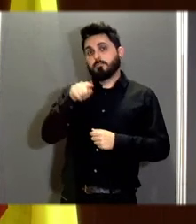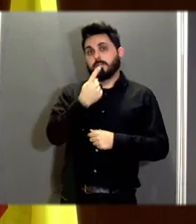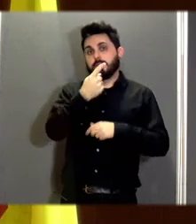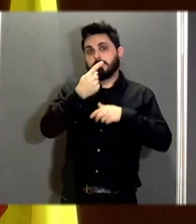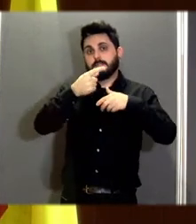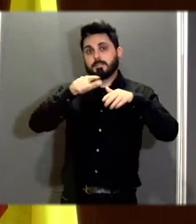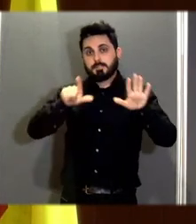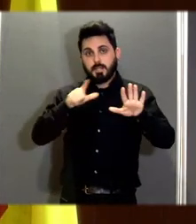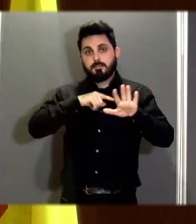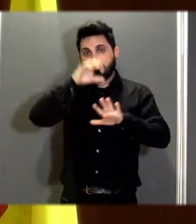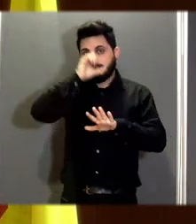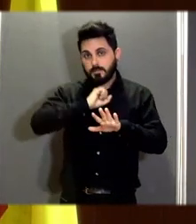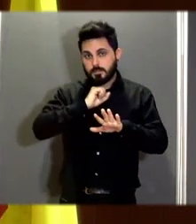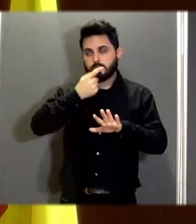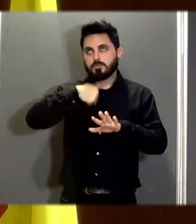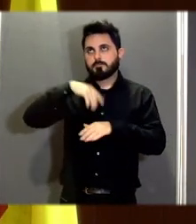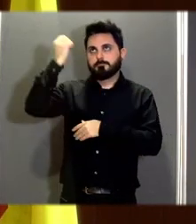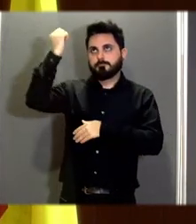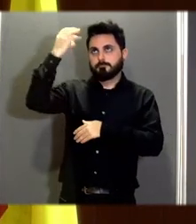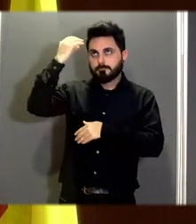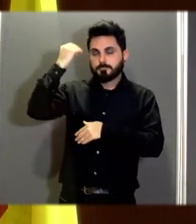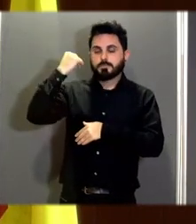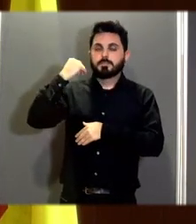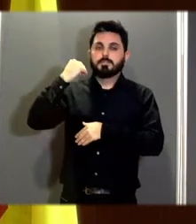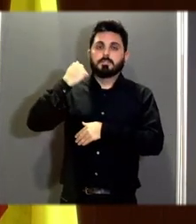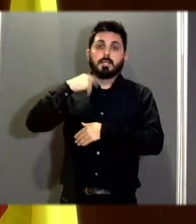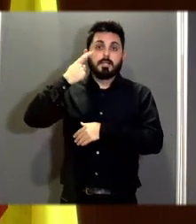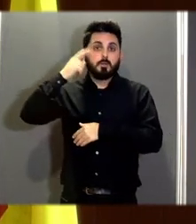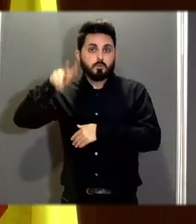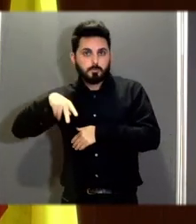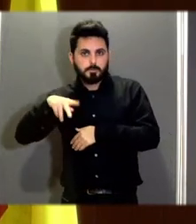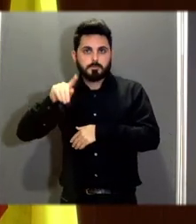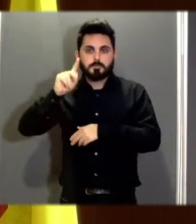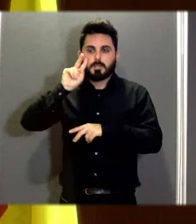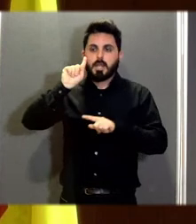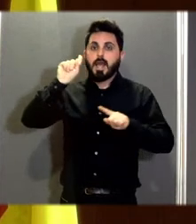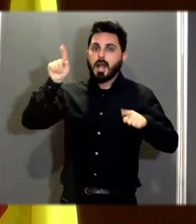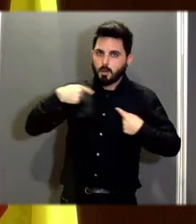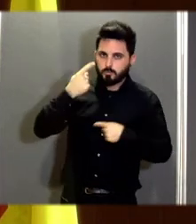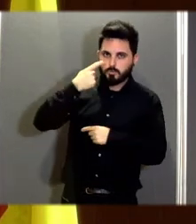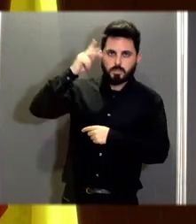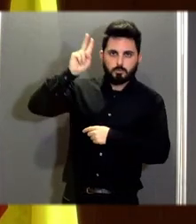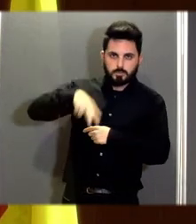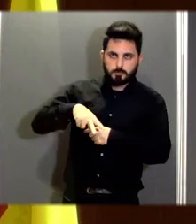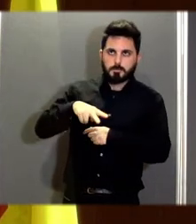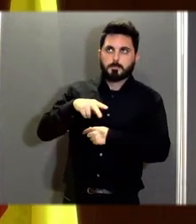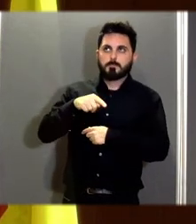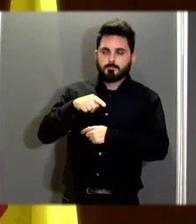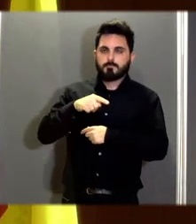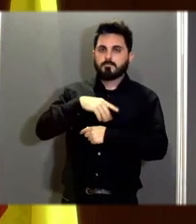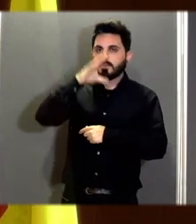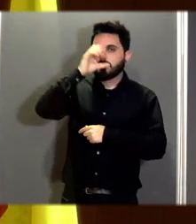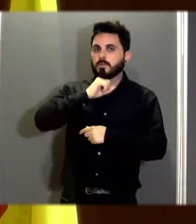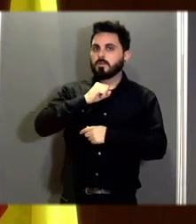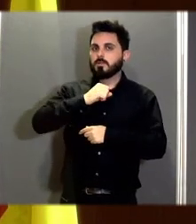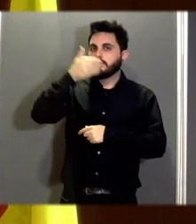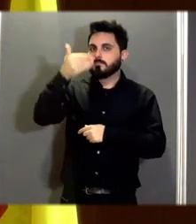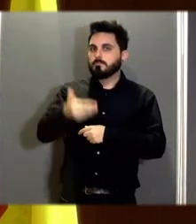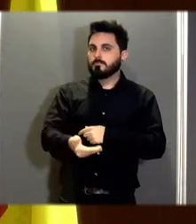en el terreny del reconeixement i l'autoreconeixement com a estat, i dèiem que hi ha un greu error del marc